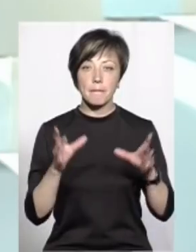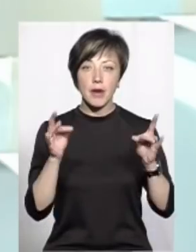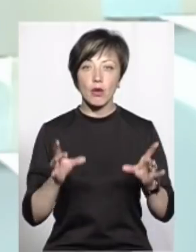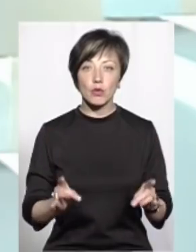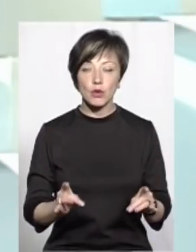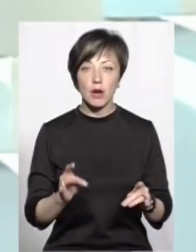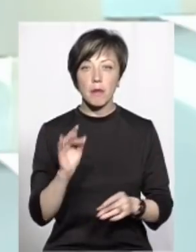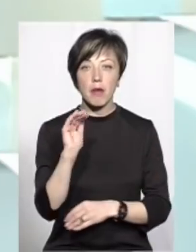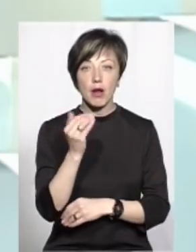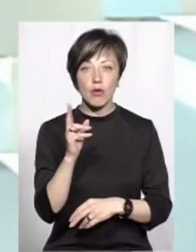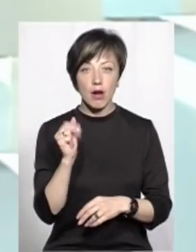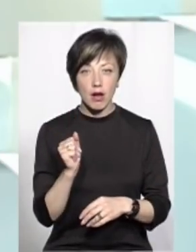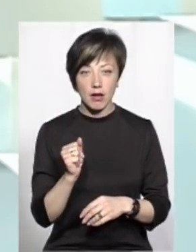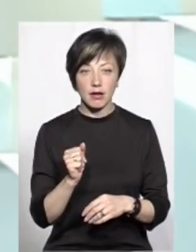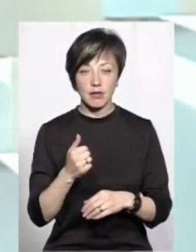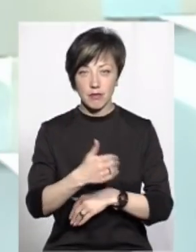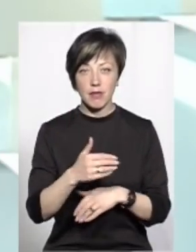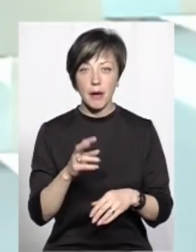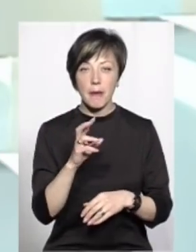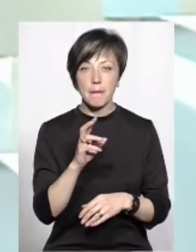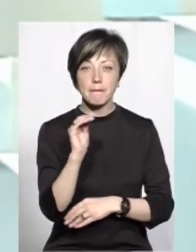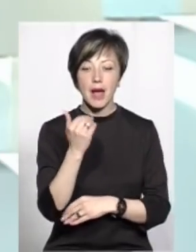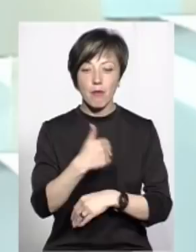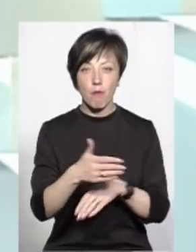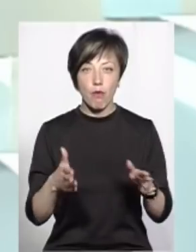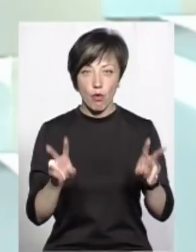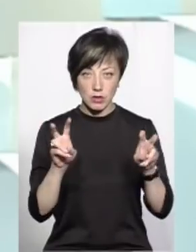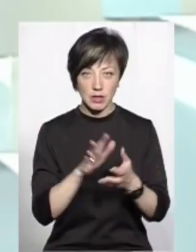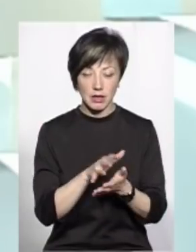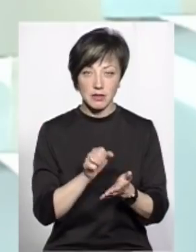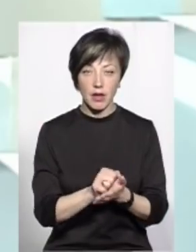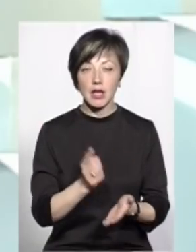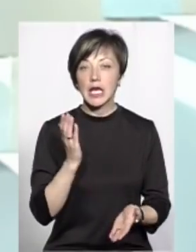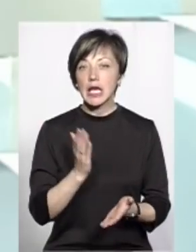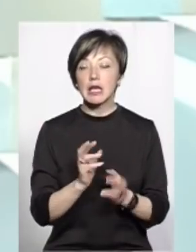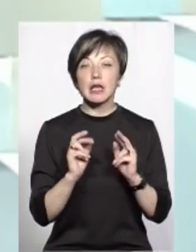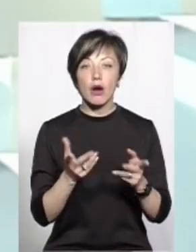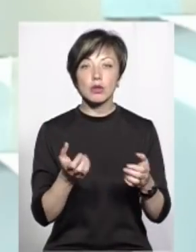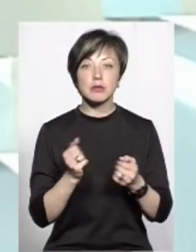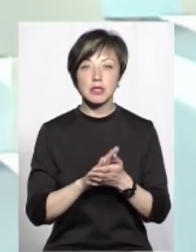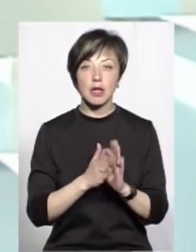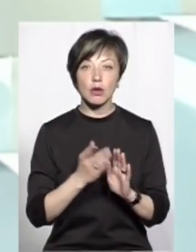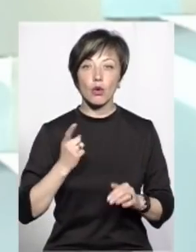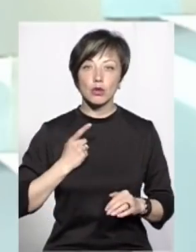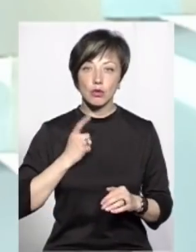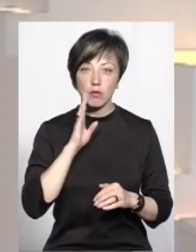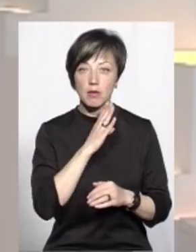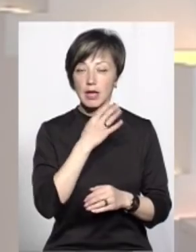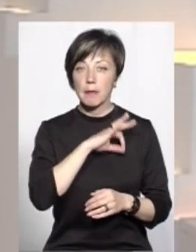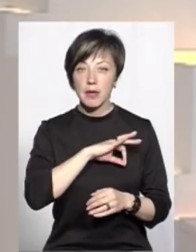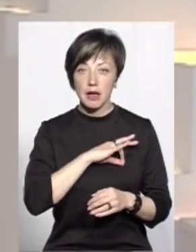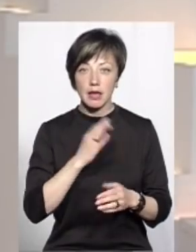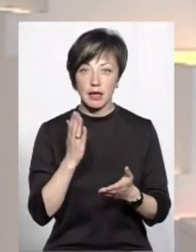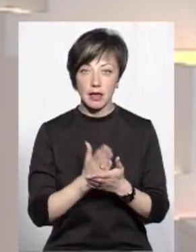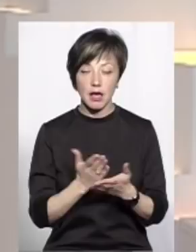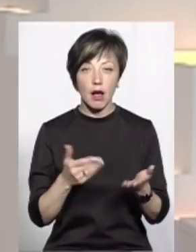пакунок малюка, так само, бейбі-бокси так звані, які є, як отримати статус одинокої матері, які пільги при цьому є,